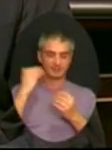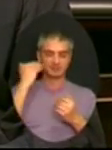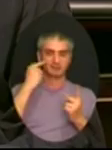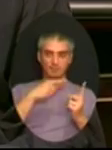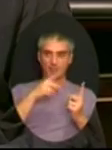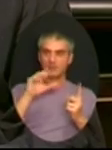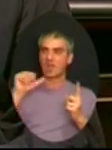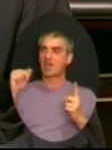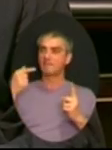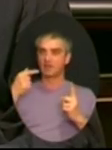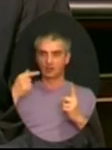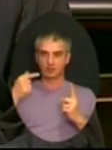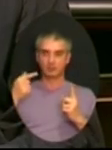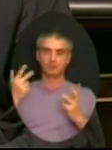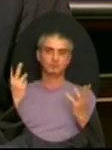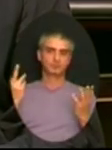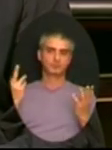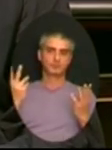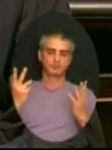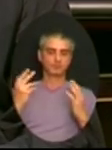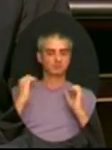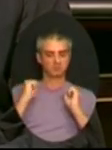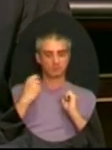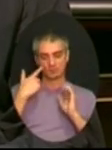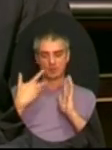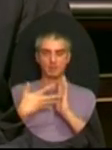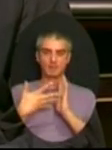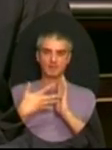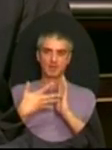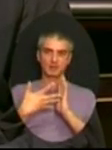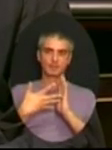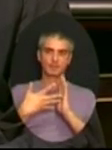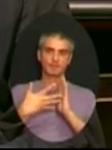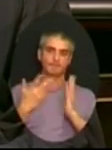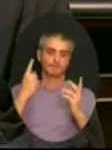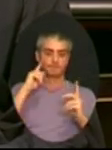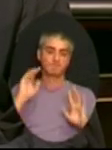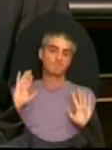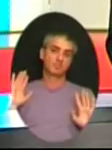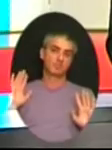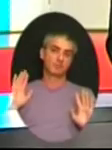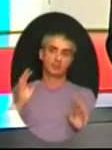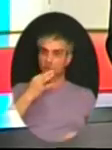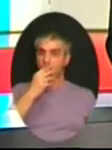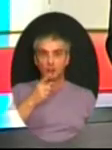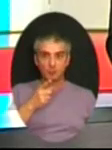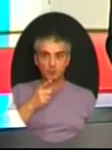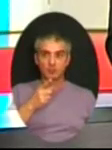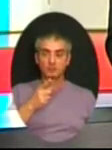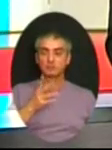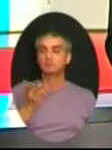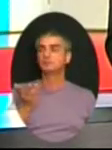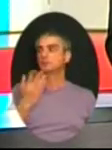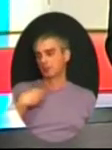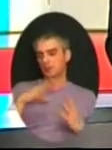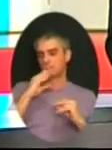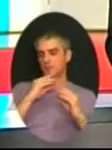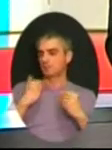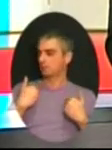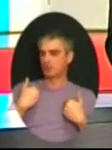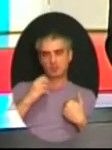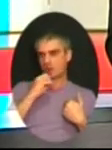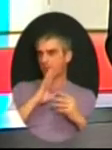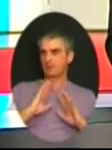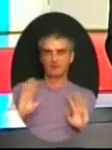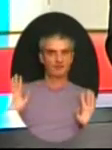לבני ואבי גבאי ניתנת, עומדת היום למבחן. אני חושבת שאיתה... אני לא יודעת, אבל אני חושבת... מה? מדברים, אנחנו מדברים, אני לא